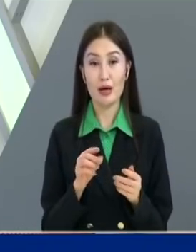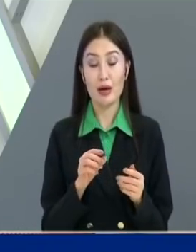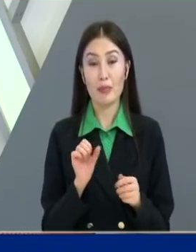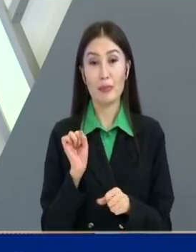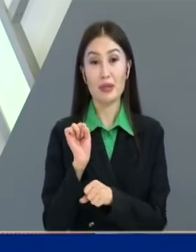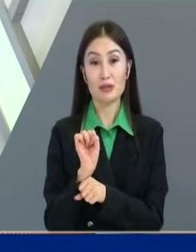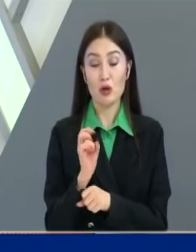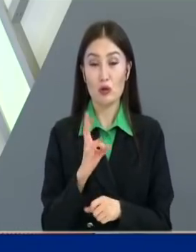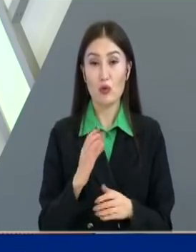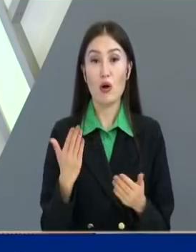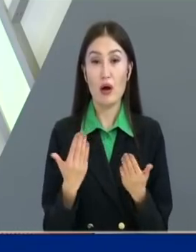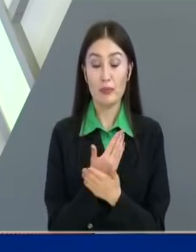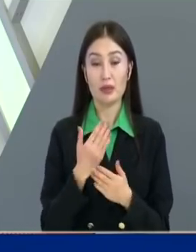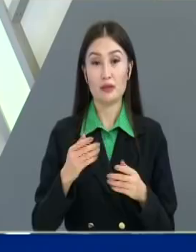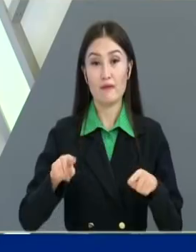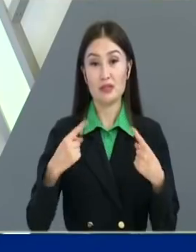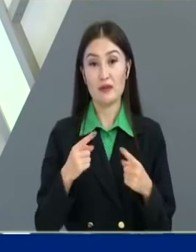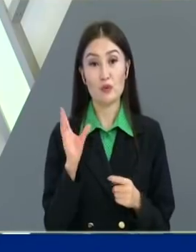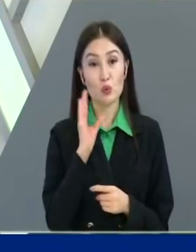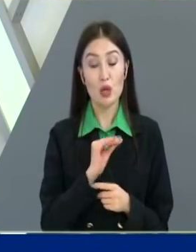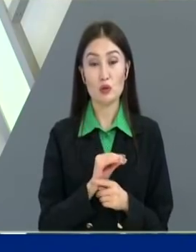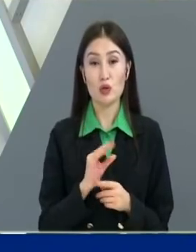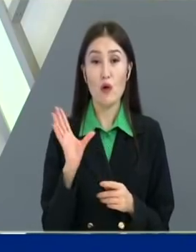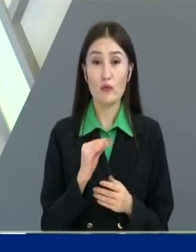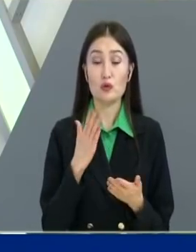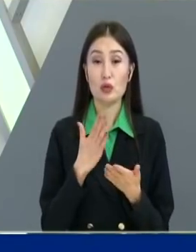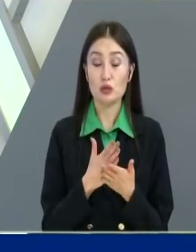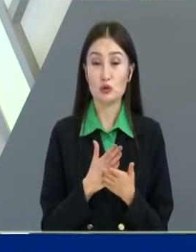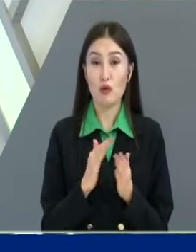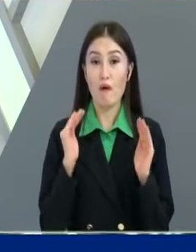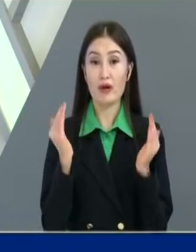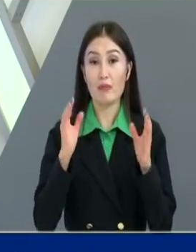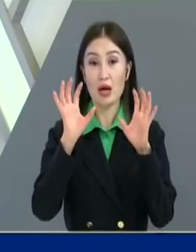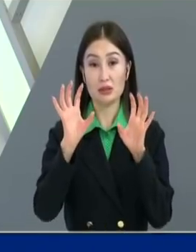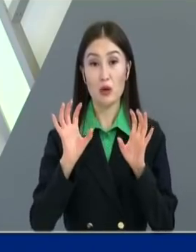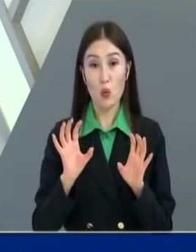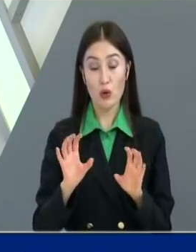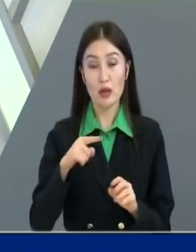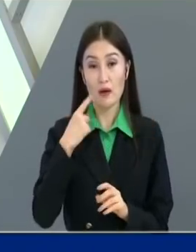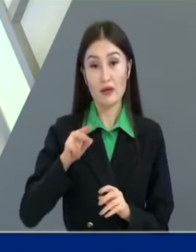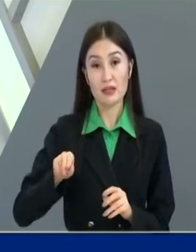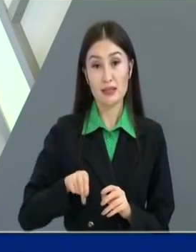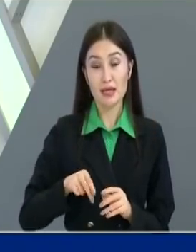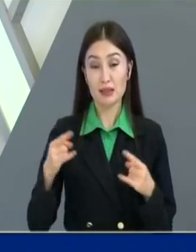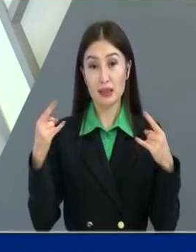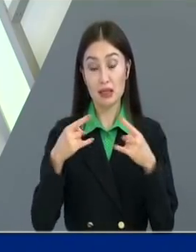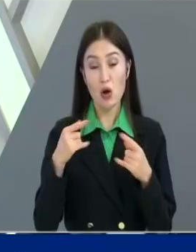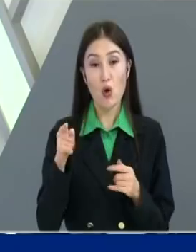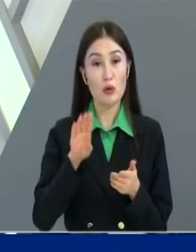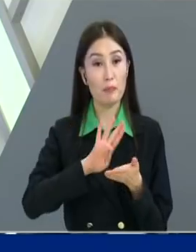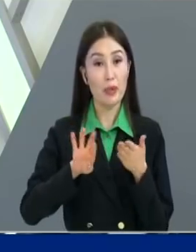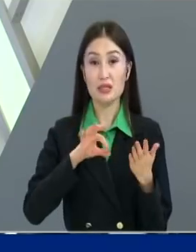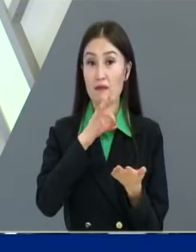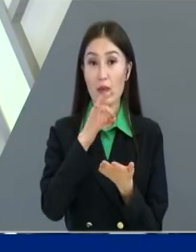потом нам удалось его, конечно, восстановить. Все должно происходить в рамках закона, говорит директор телеканала. По его словам, он без